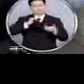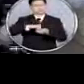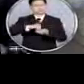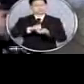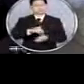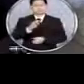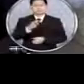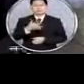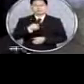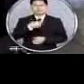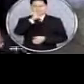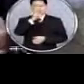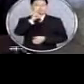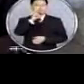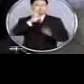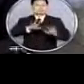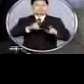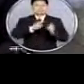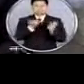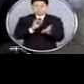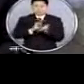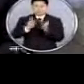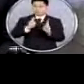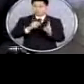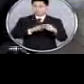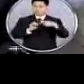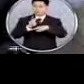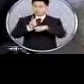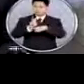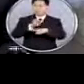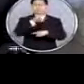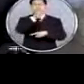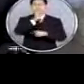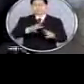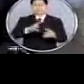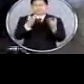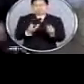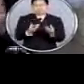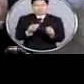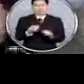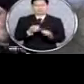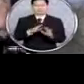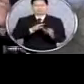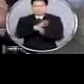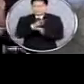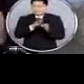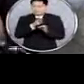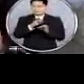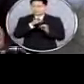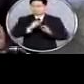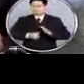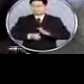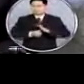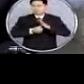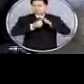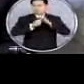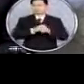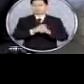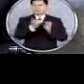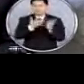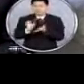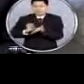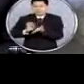说了，因为他总以为我们现在的备用电力还有20%几，现在没有这么多了，现在经济开始成长以后呢，